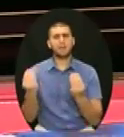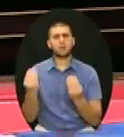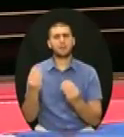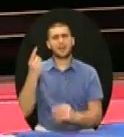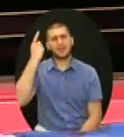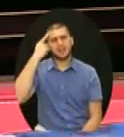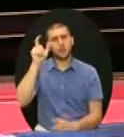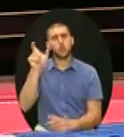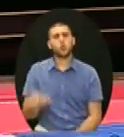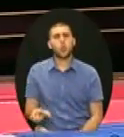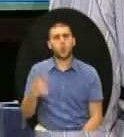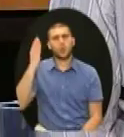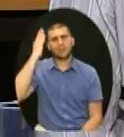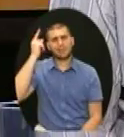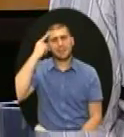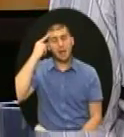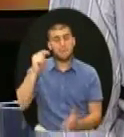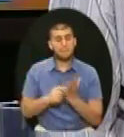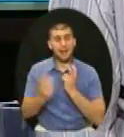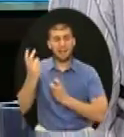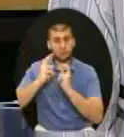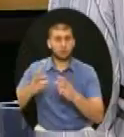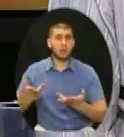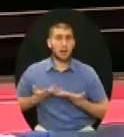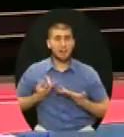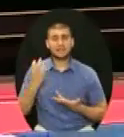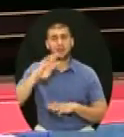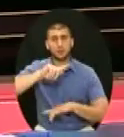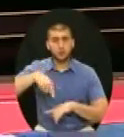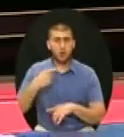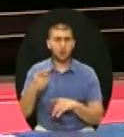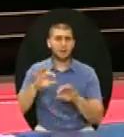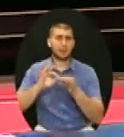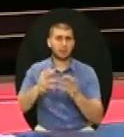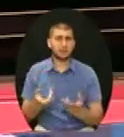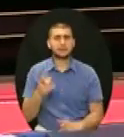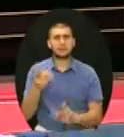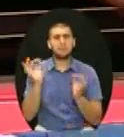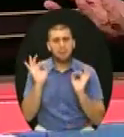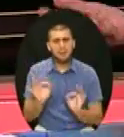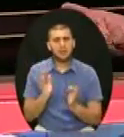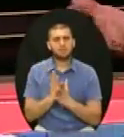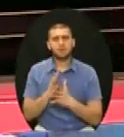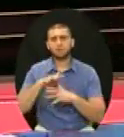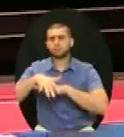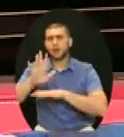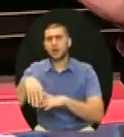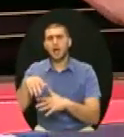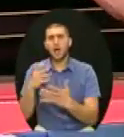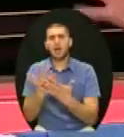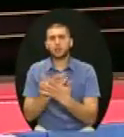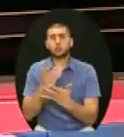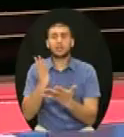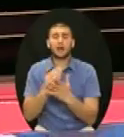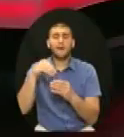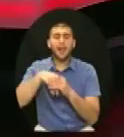הדעה, בתורי הדעה, כי את האינפורמציה אפשר לקבל 24 שעות קודם לכן ברשת, וזה באמת גולש היום לעמודי החדשות, אבל זה חלק